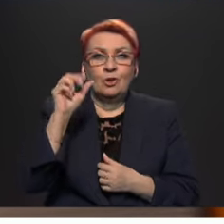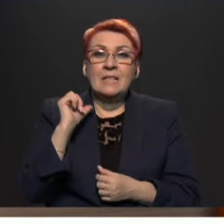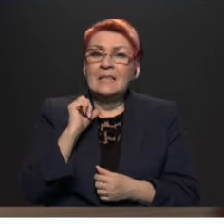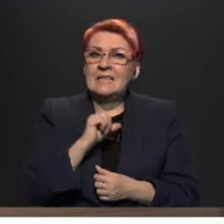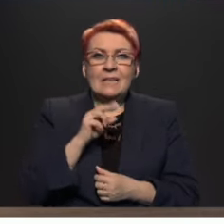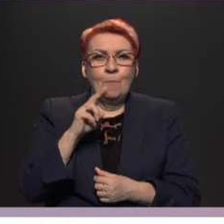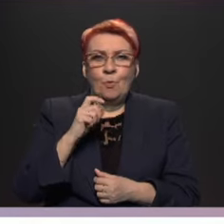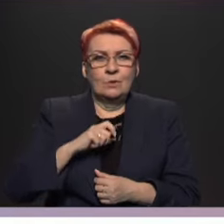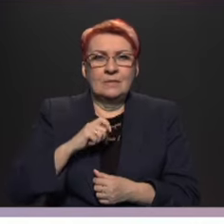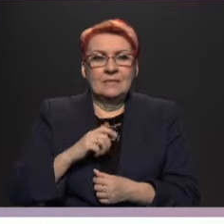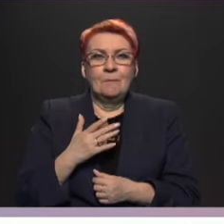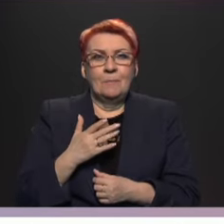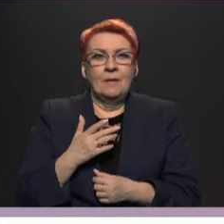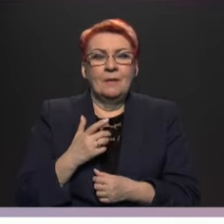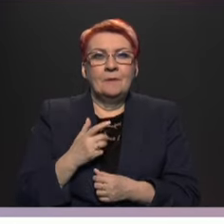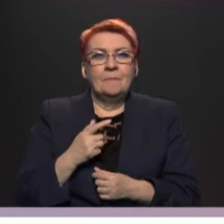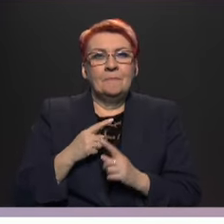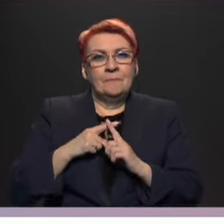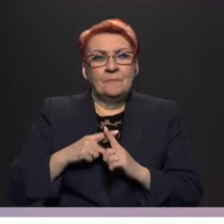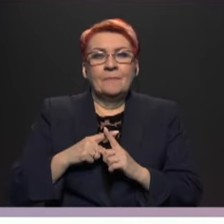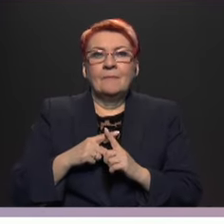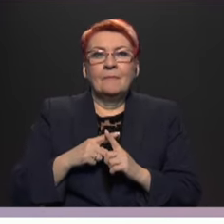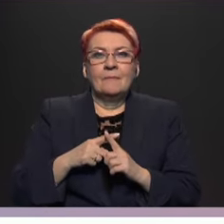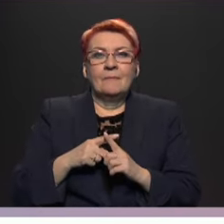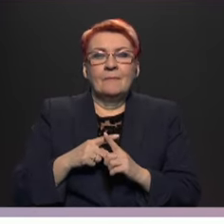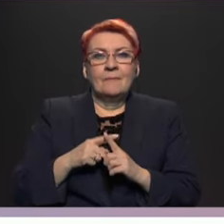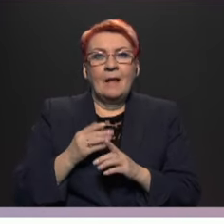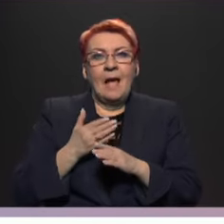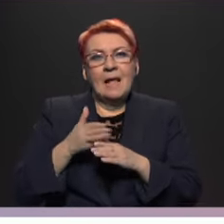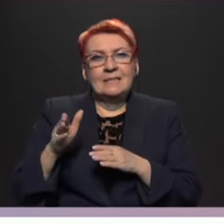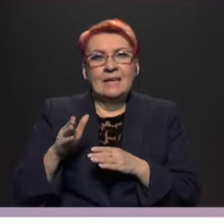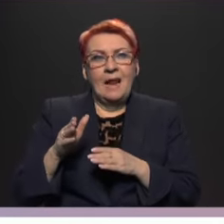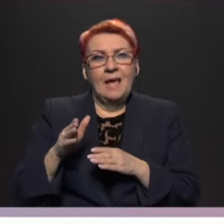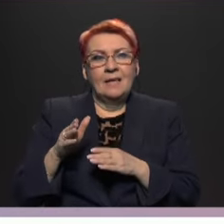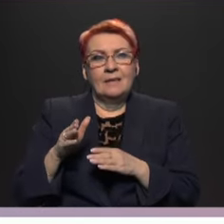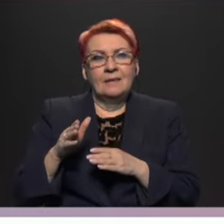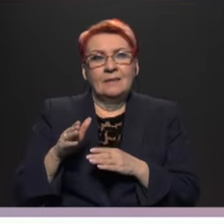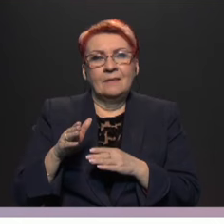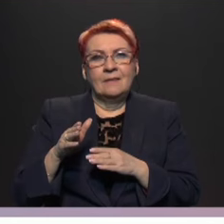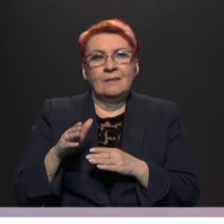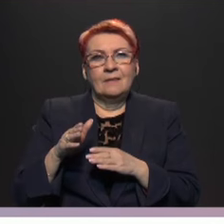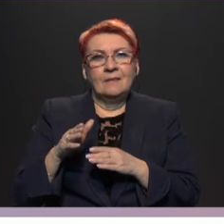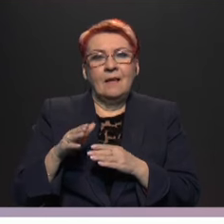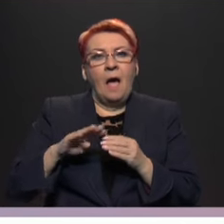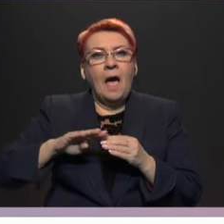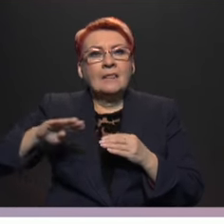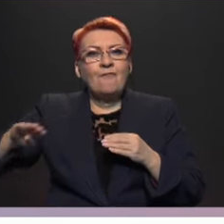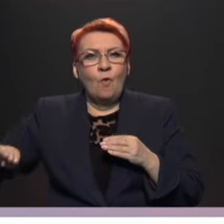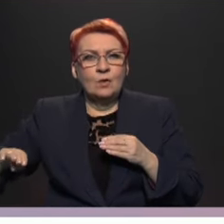себе крест от нас отделяет от греха, да, отводит, а